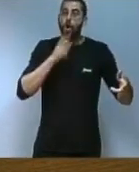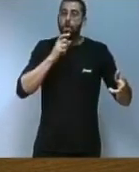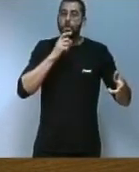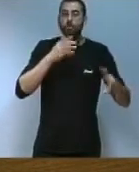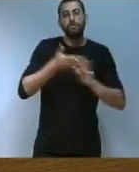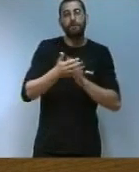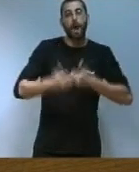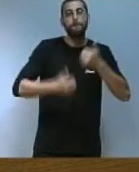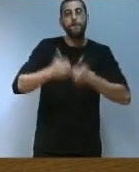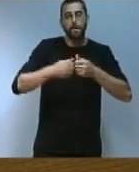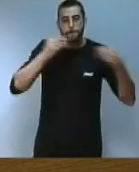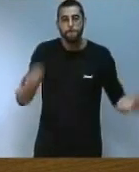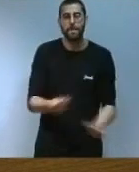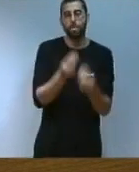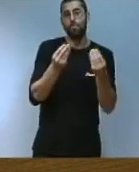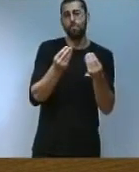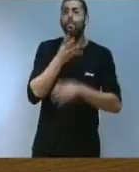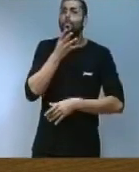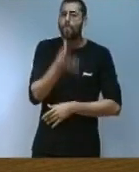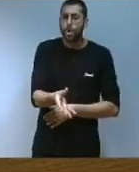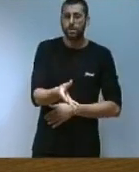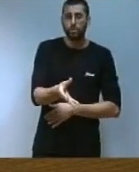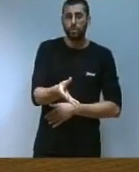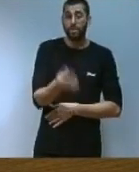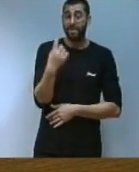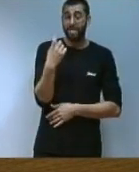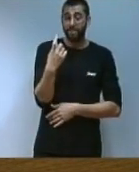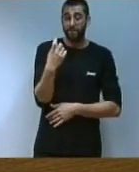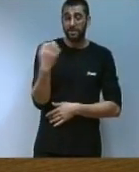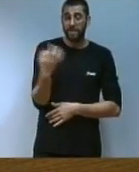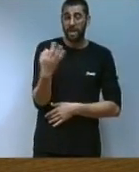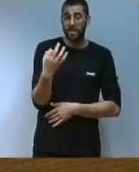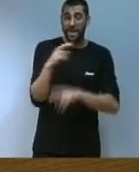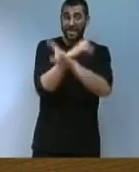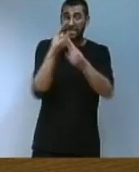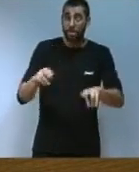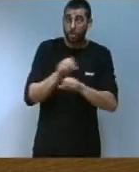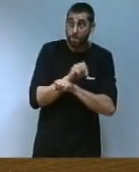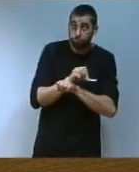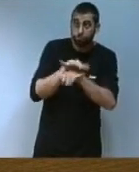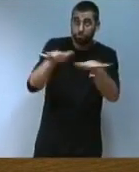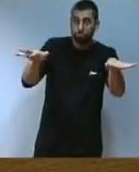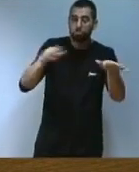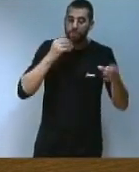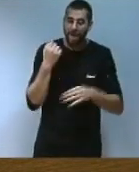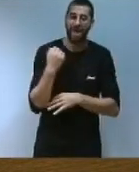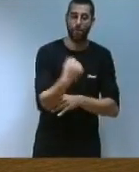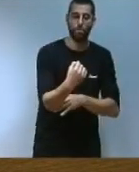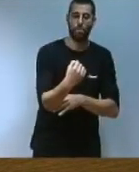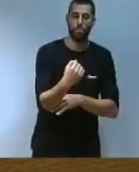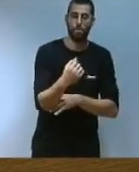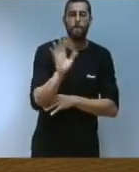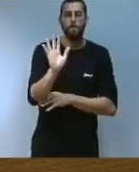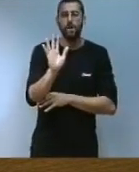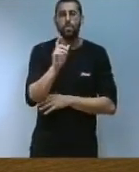competitivitat i per això és imprescindible donar suport a la seva internacionalització com ja he dit, però també a la